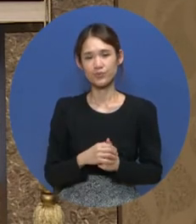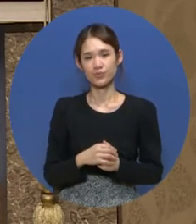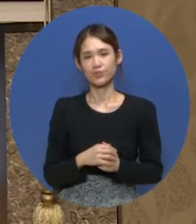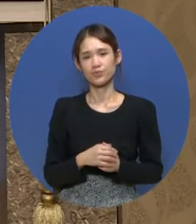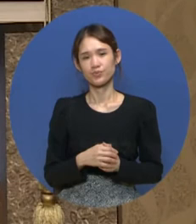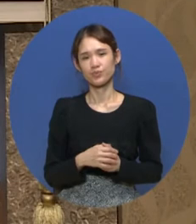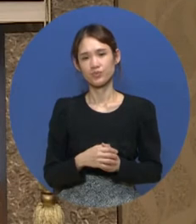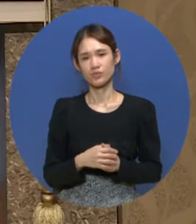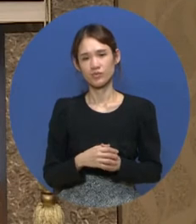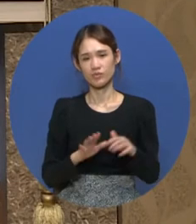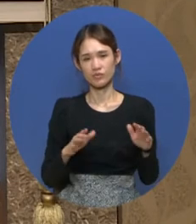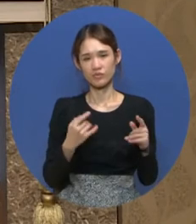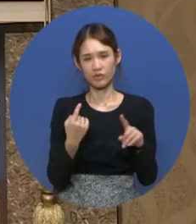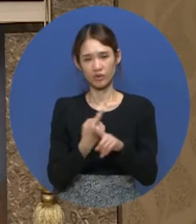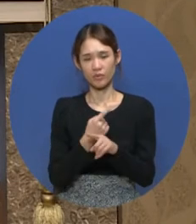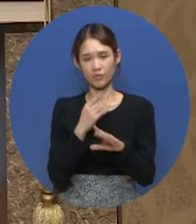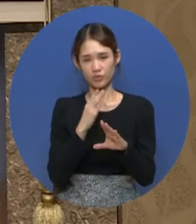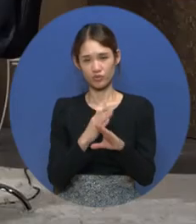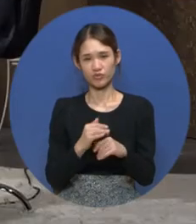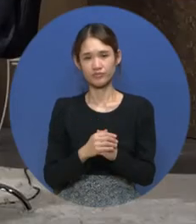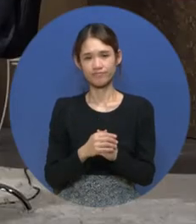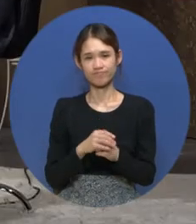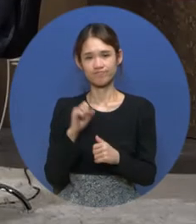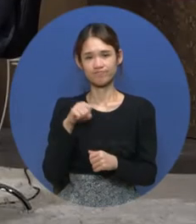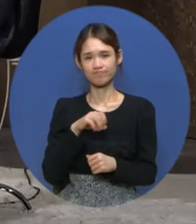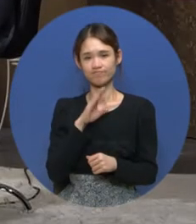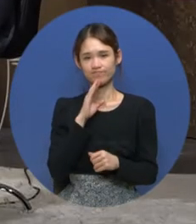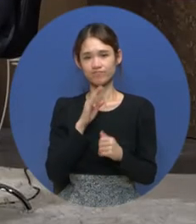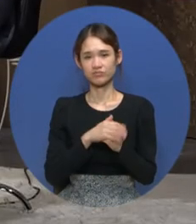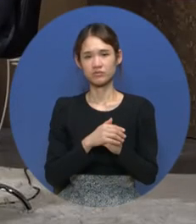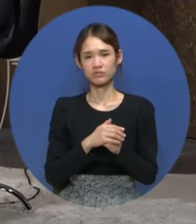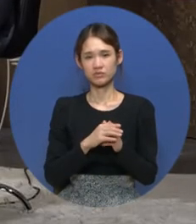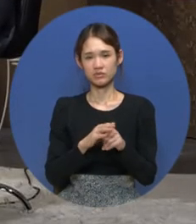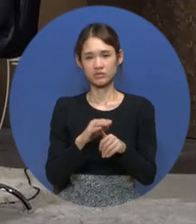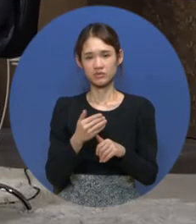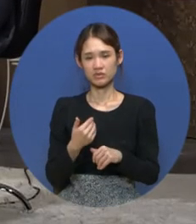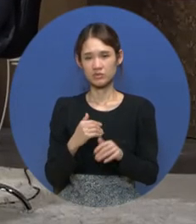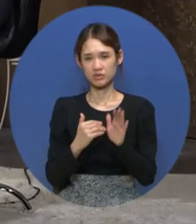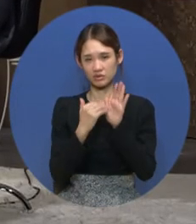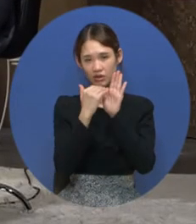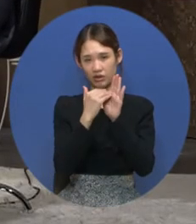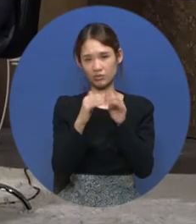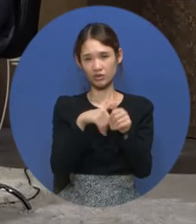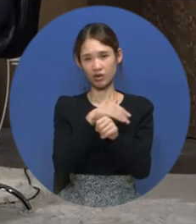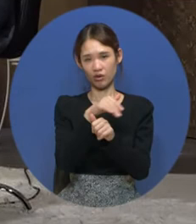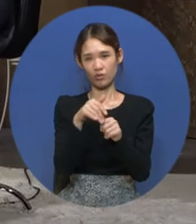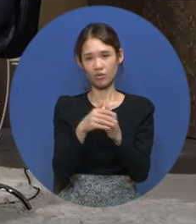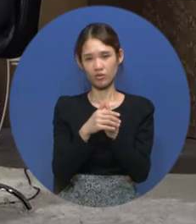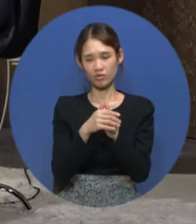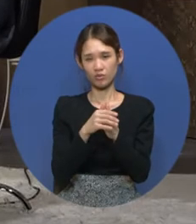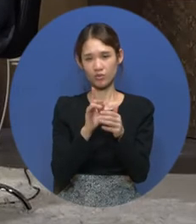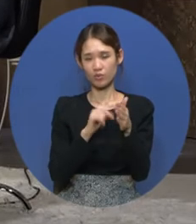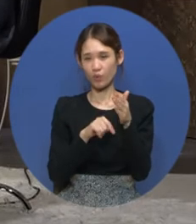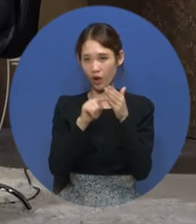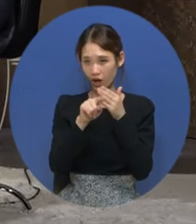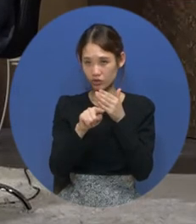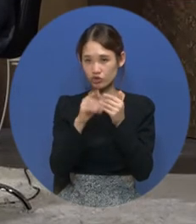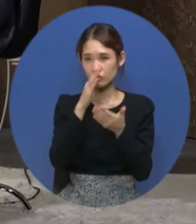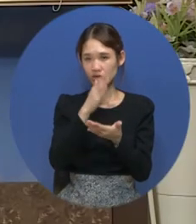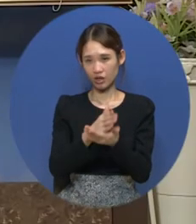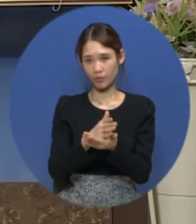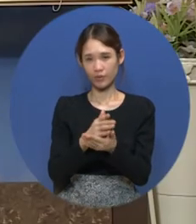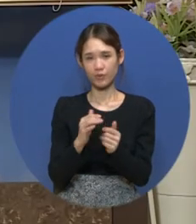그렇게 전쟁이 대처하고 있습니까 으앙 많습니다 지금 예방이 최선의 4 상황이라서 그 이제 그런 외출 자제